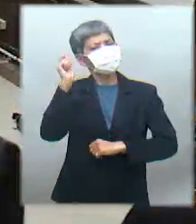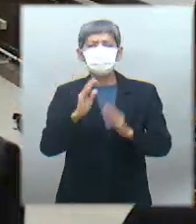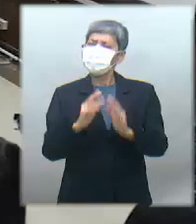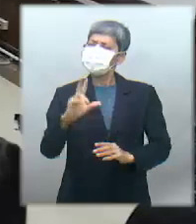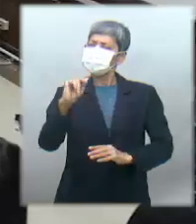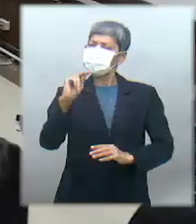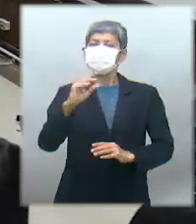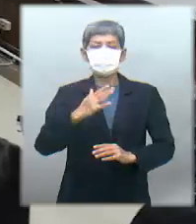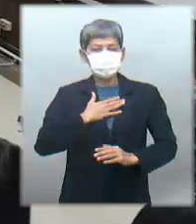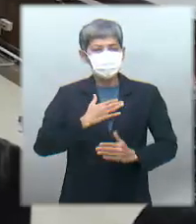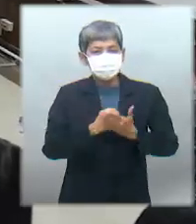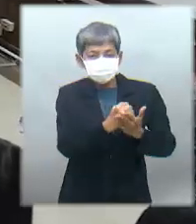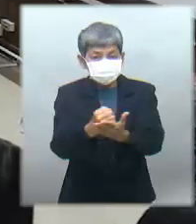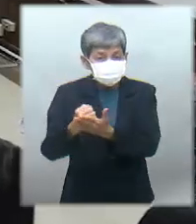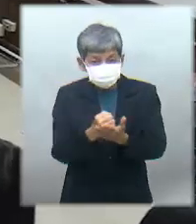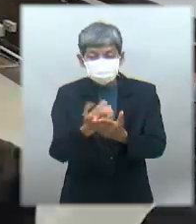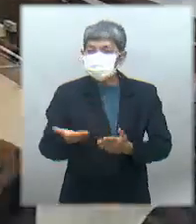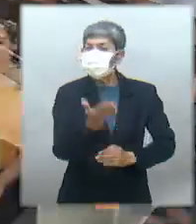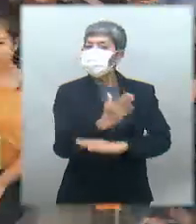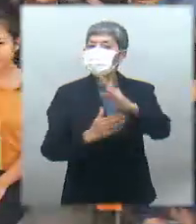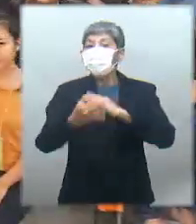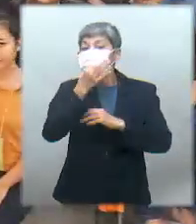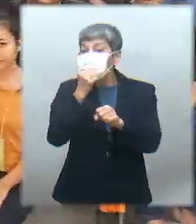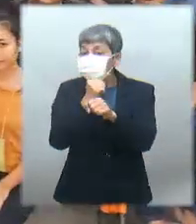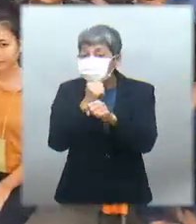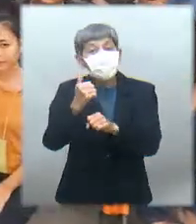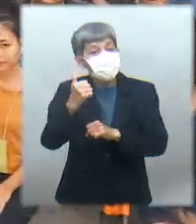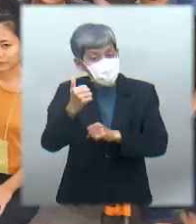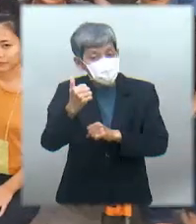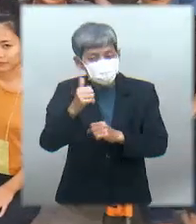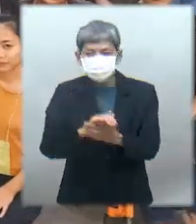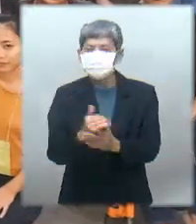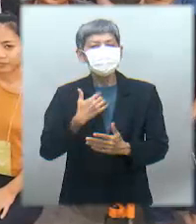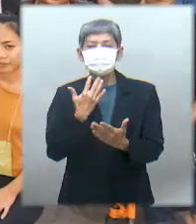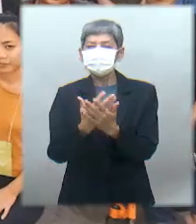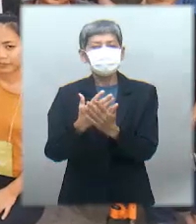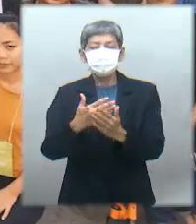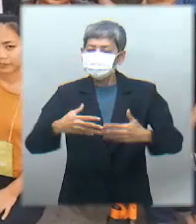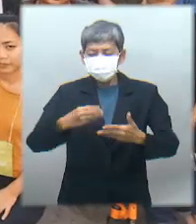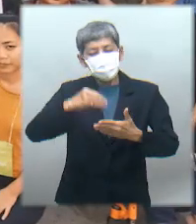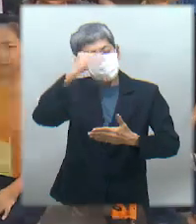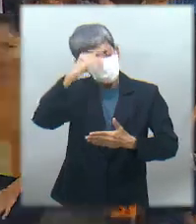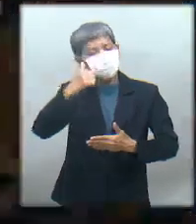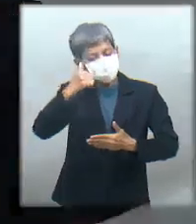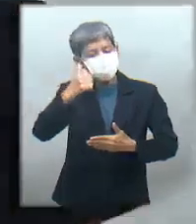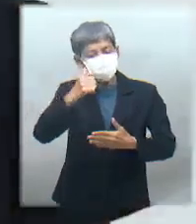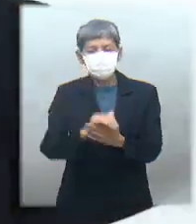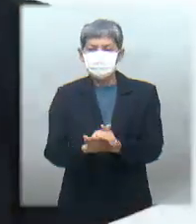คะรวถเราก็ชวยใหน้องเขามีงานทำระหว่างเรียนก็จะได้เปนวีรื่อจะ้รว่ลวกอนกน